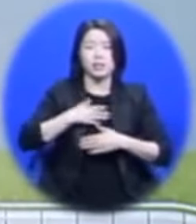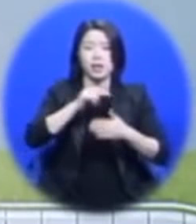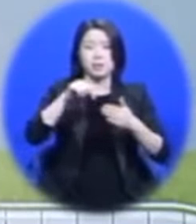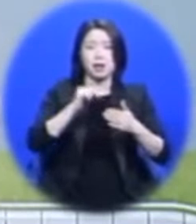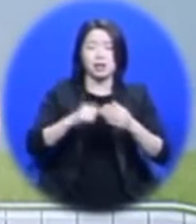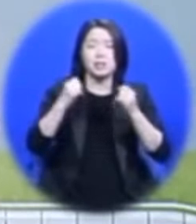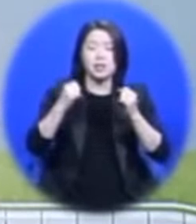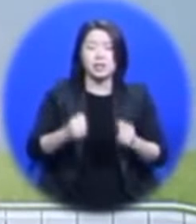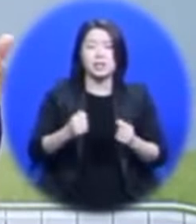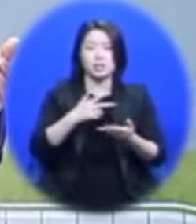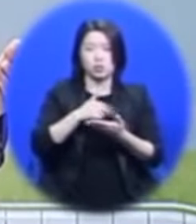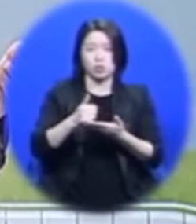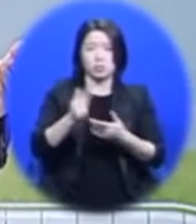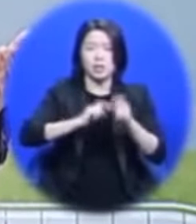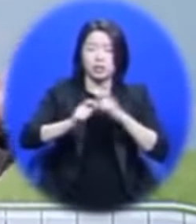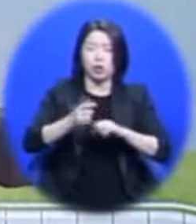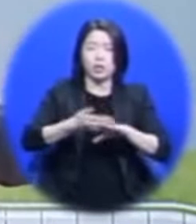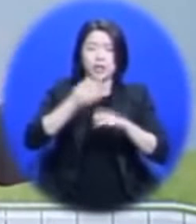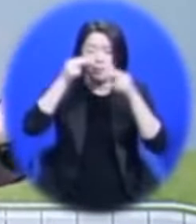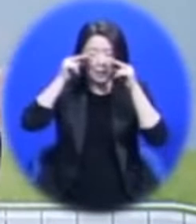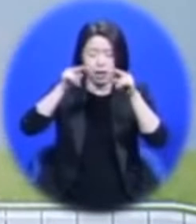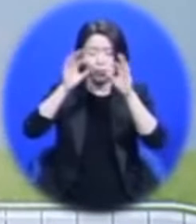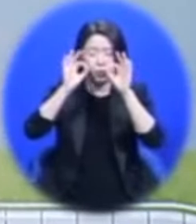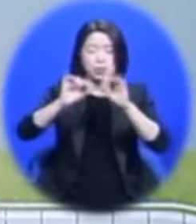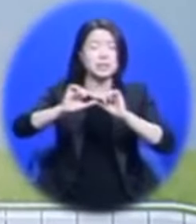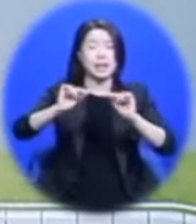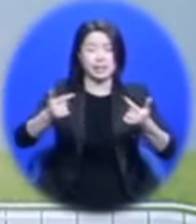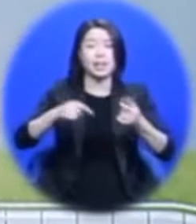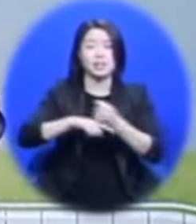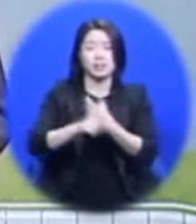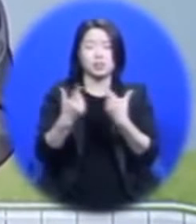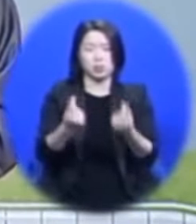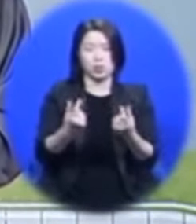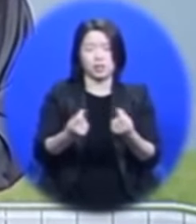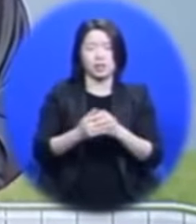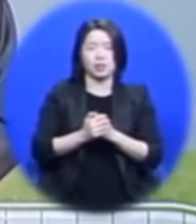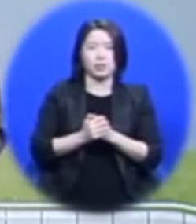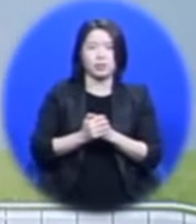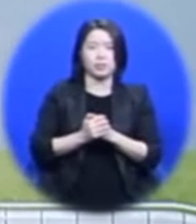주님을 내가 더 이상 바라보고 있지 않다는 뜻이에요.